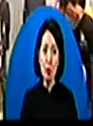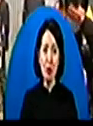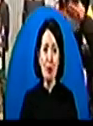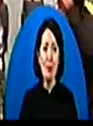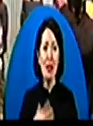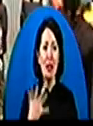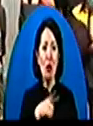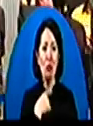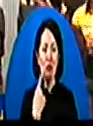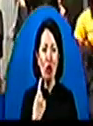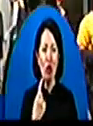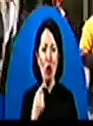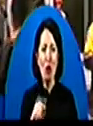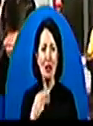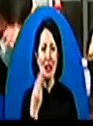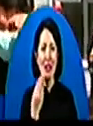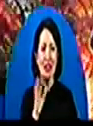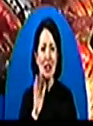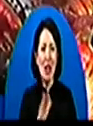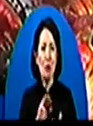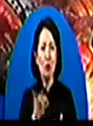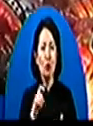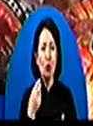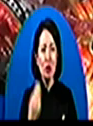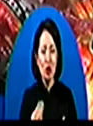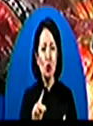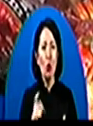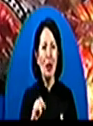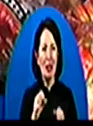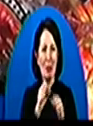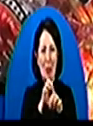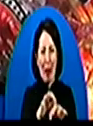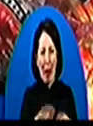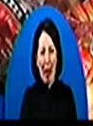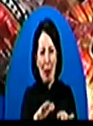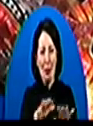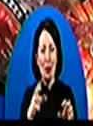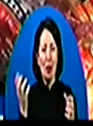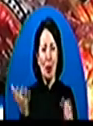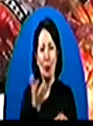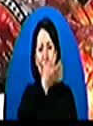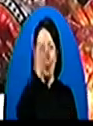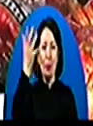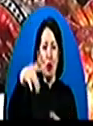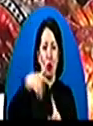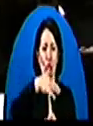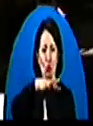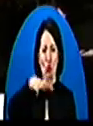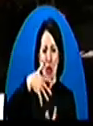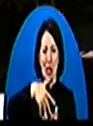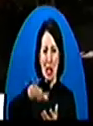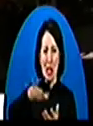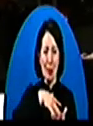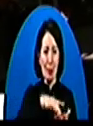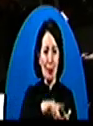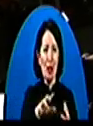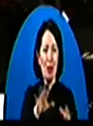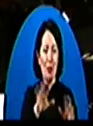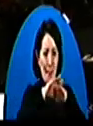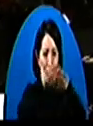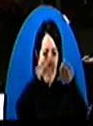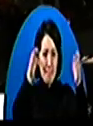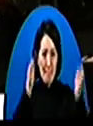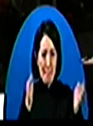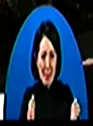Таван толгой төлш компани шахмал түлшний түүхий дэ бутлах явцад их хэмжээний тоос агаартагдж ойр орчинд бохирдол үүсгдэг. Иймээс бүх бутлуурыг битүү байртай